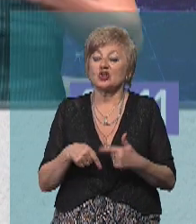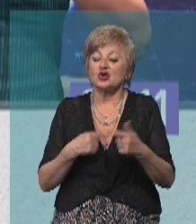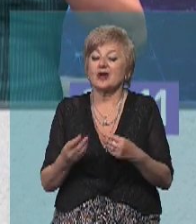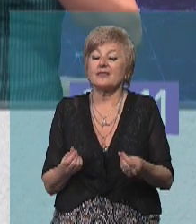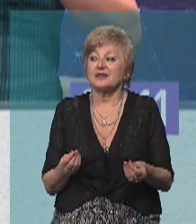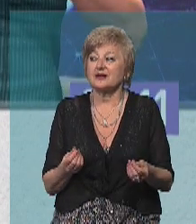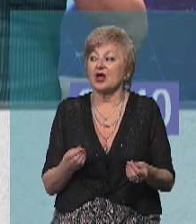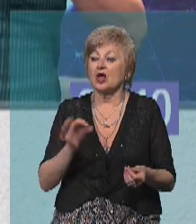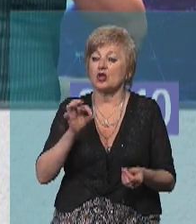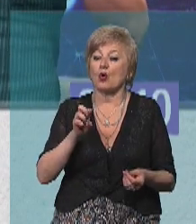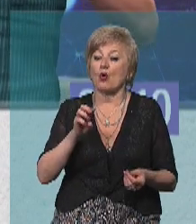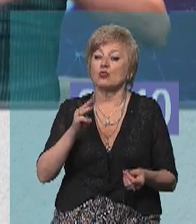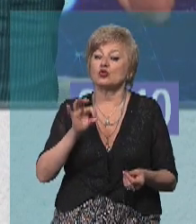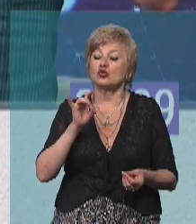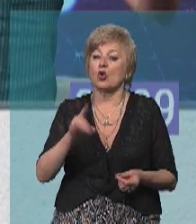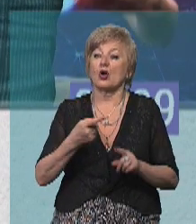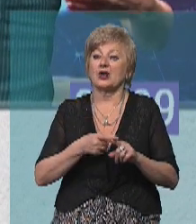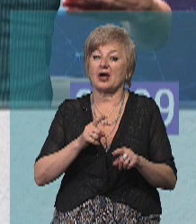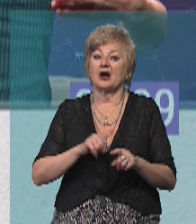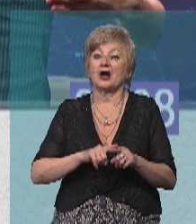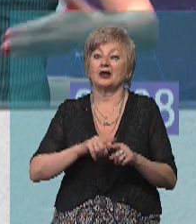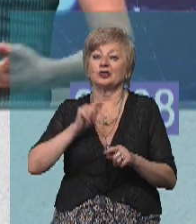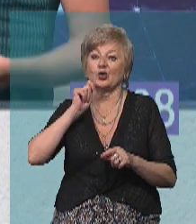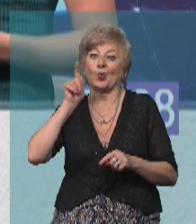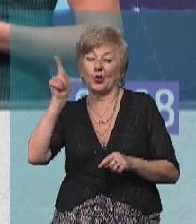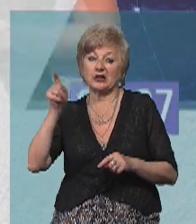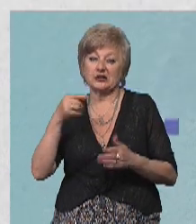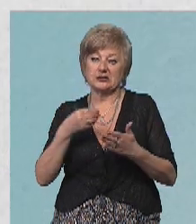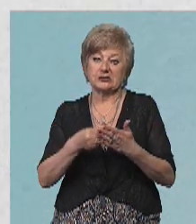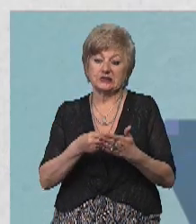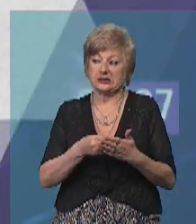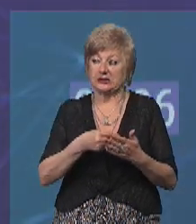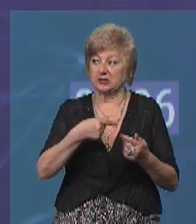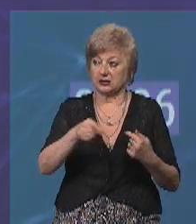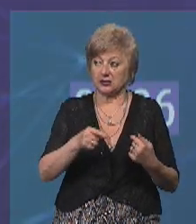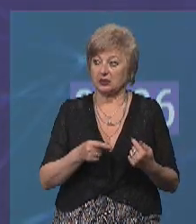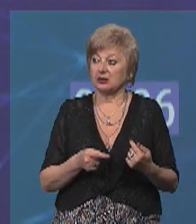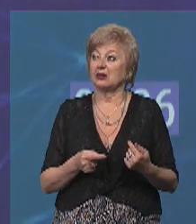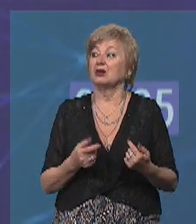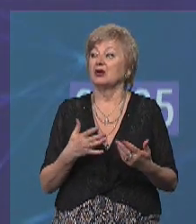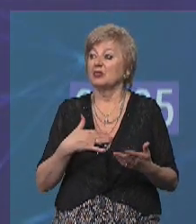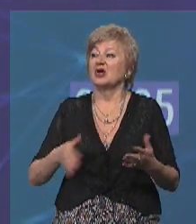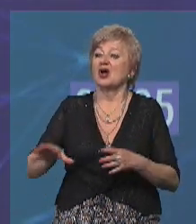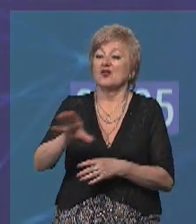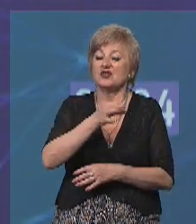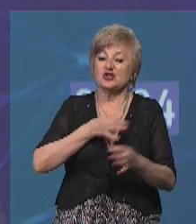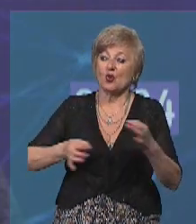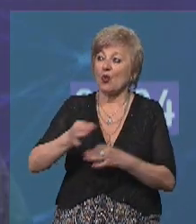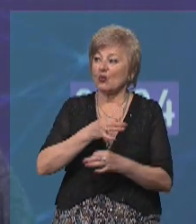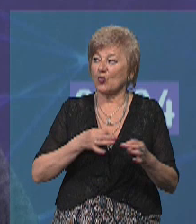офшори, насправді, це ж країни з іншим оподаткуванням. Ну, вже це постійно обговорювалось,